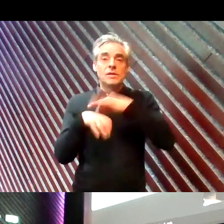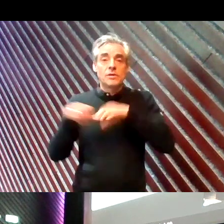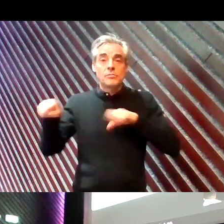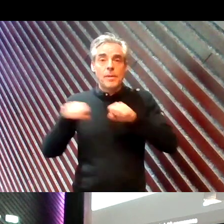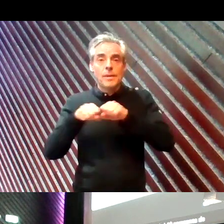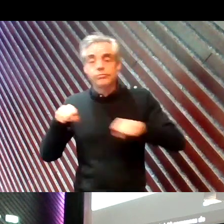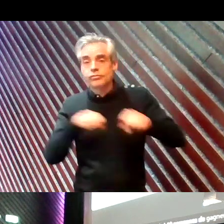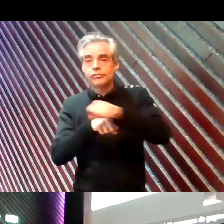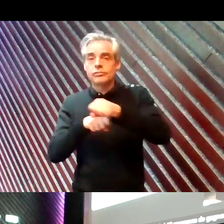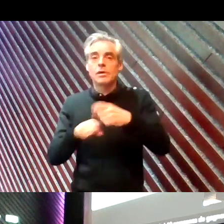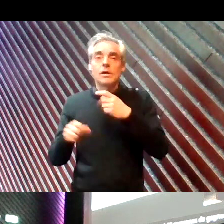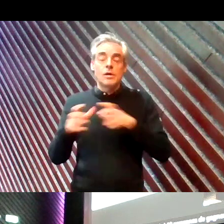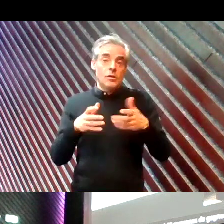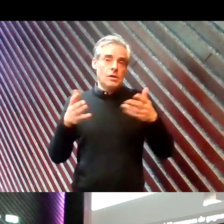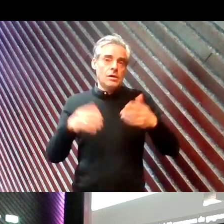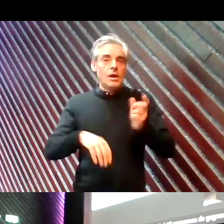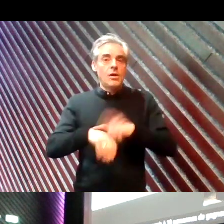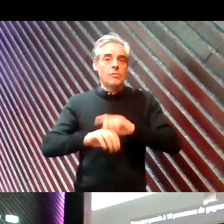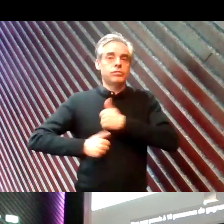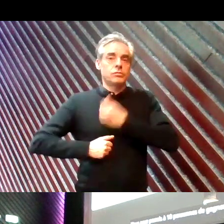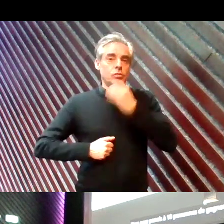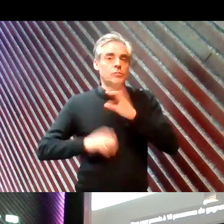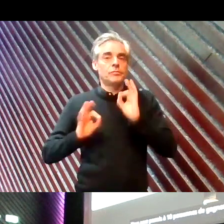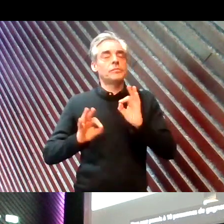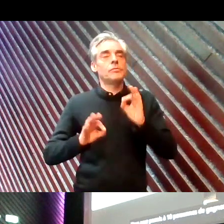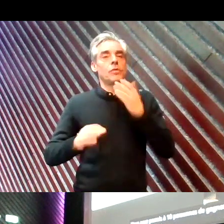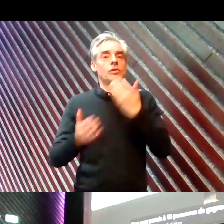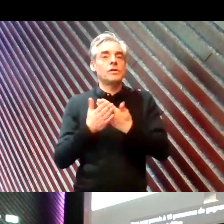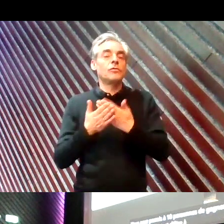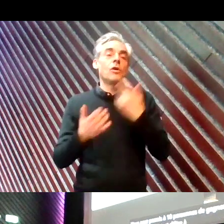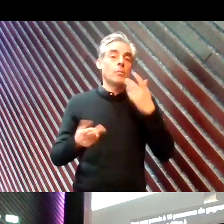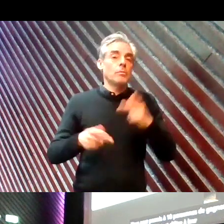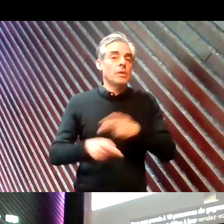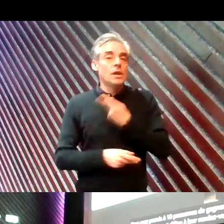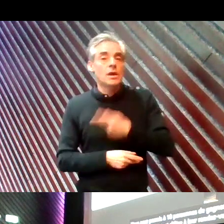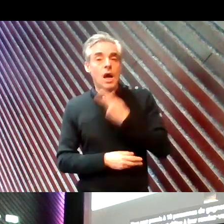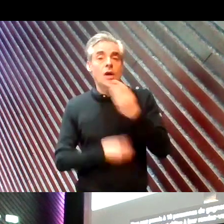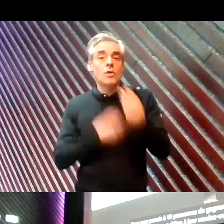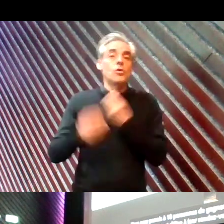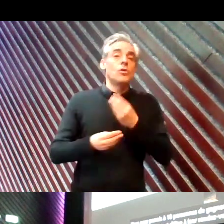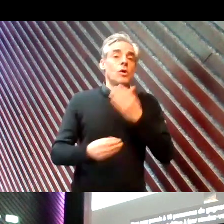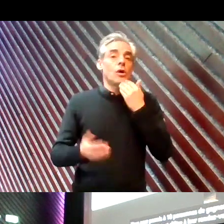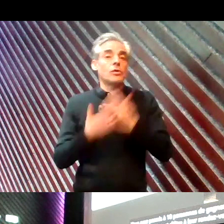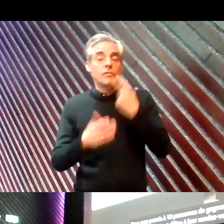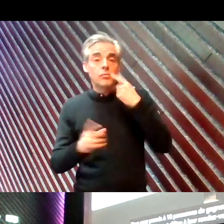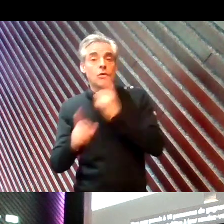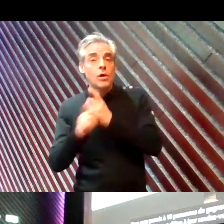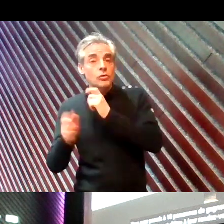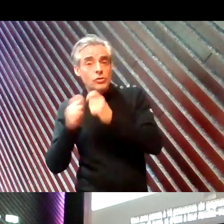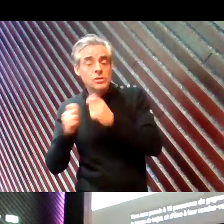minutes sur leur temps de projet et d'être à leur rendez-vous, par exemple, médical, à leur rendez-vous pour leur entretien,